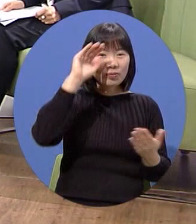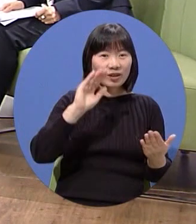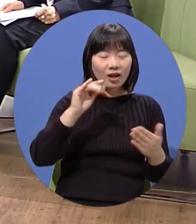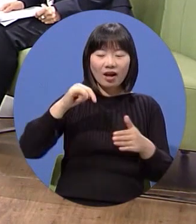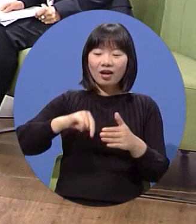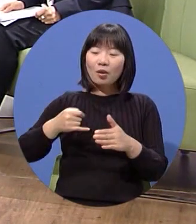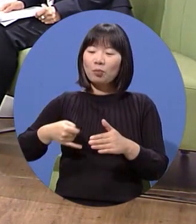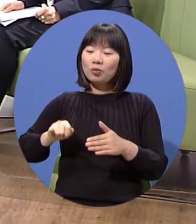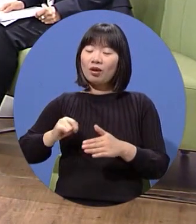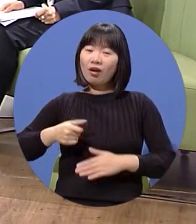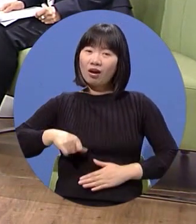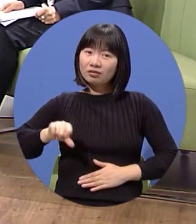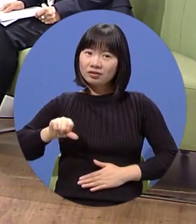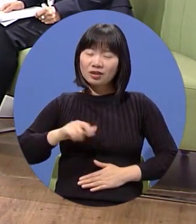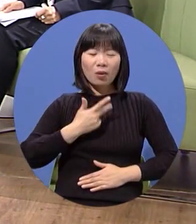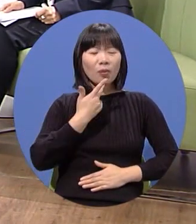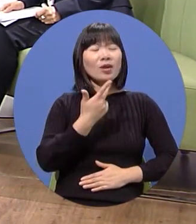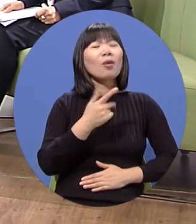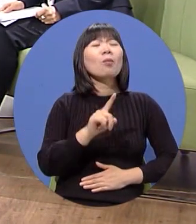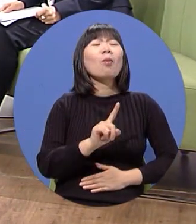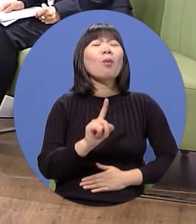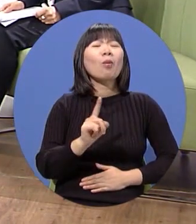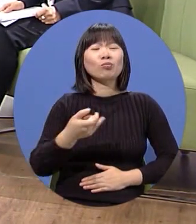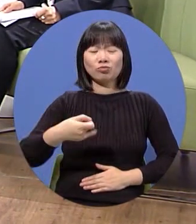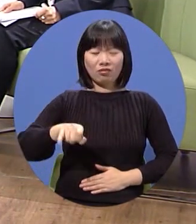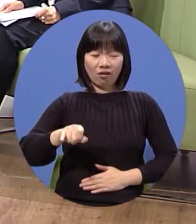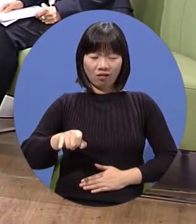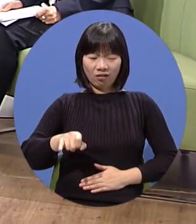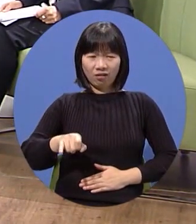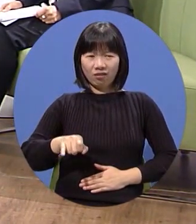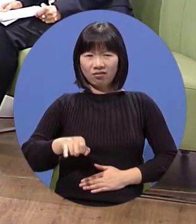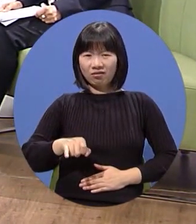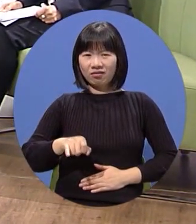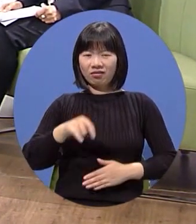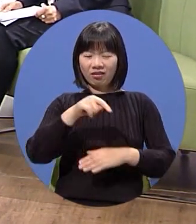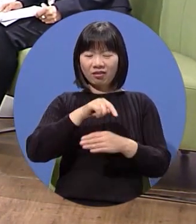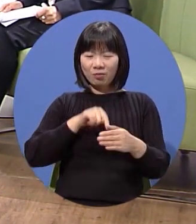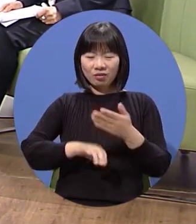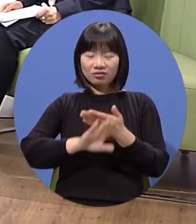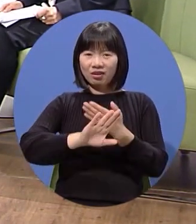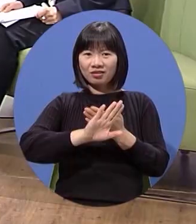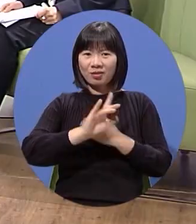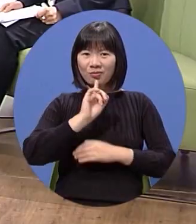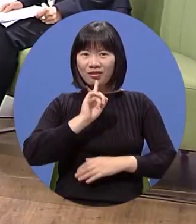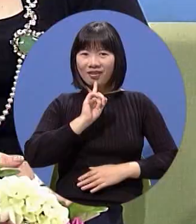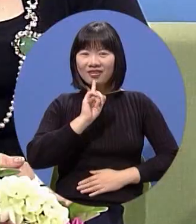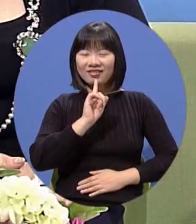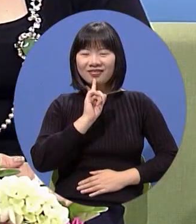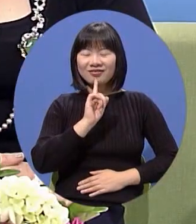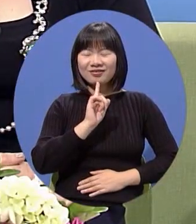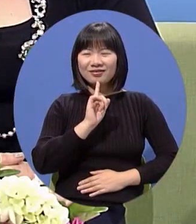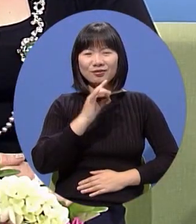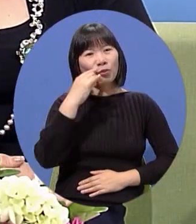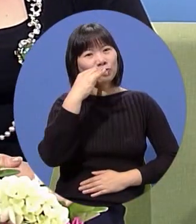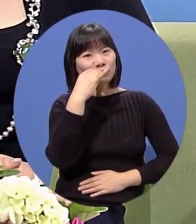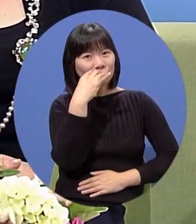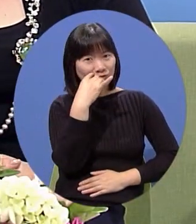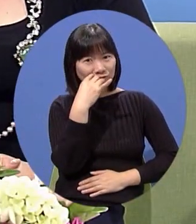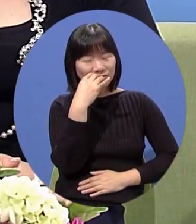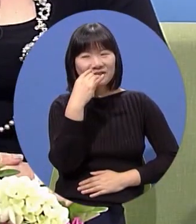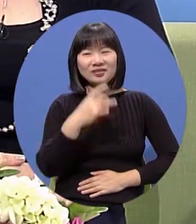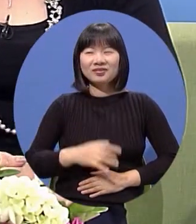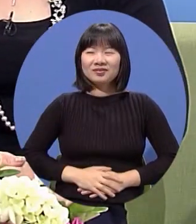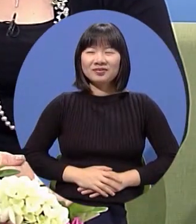안에서는 불량아들. 네. 7살짜리가 뭘 그렇게 안팎이 달라서 그런 얘기를 하셨는지 궁금하긴